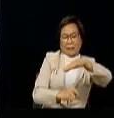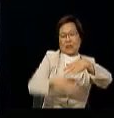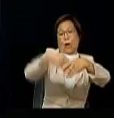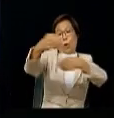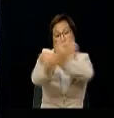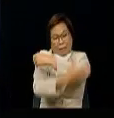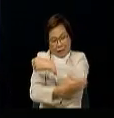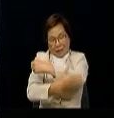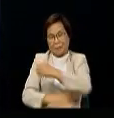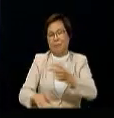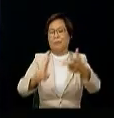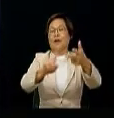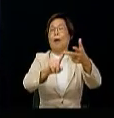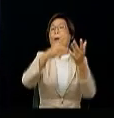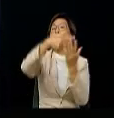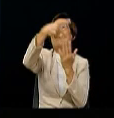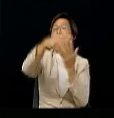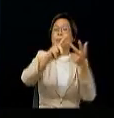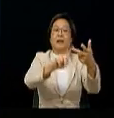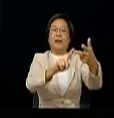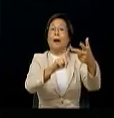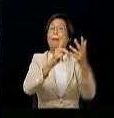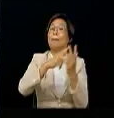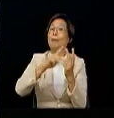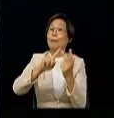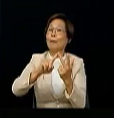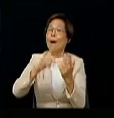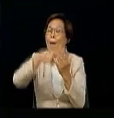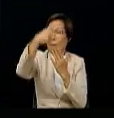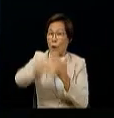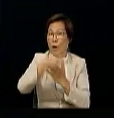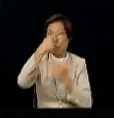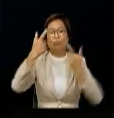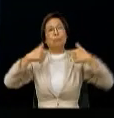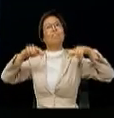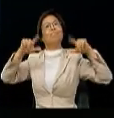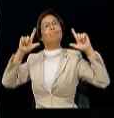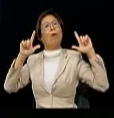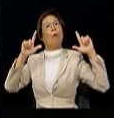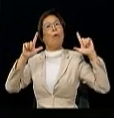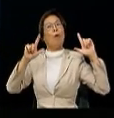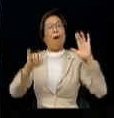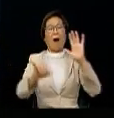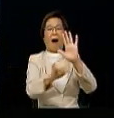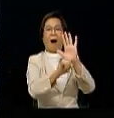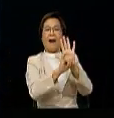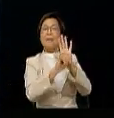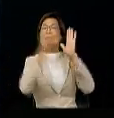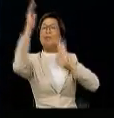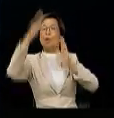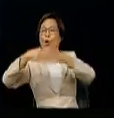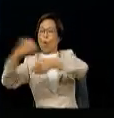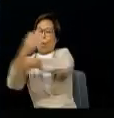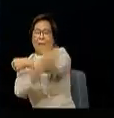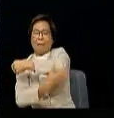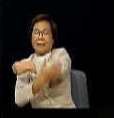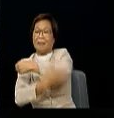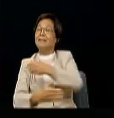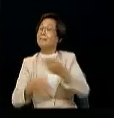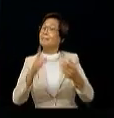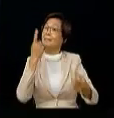ialah program-program untuk memata bahkan identity meleset diluar negara